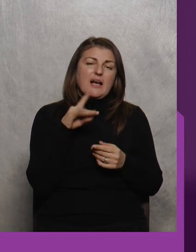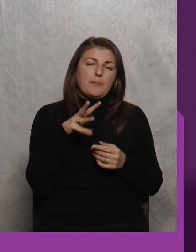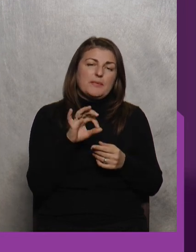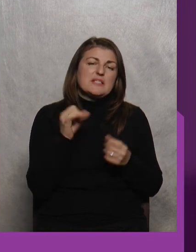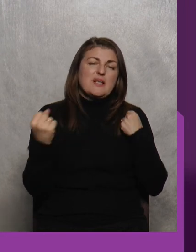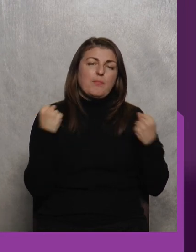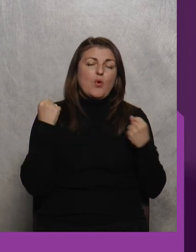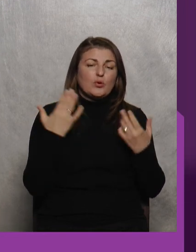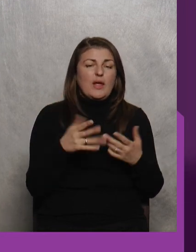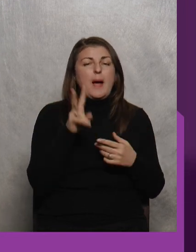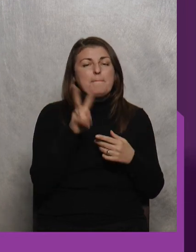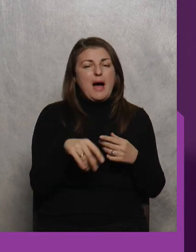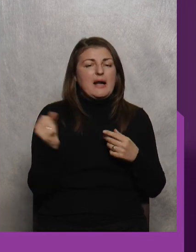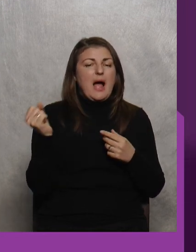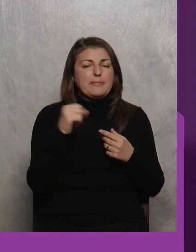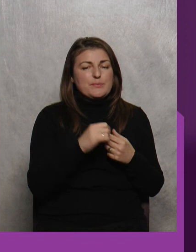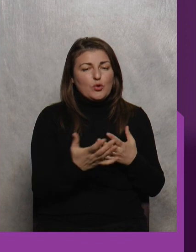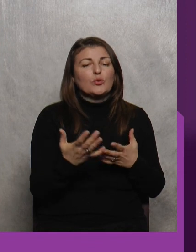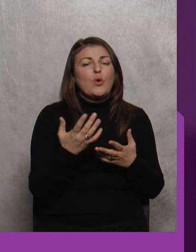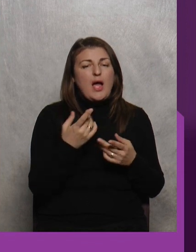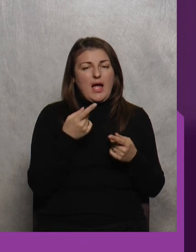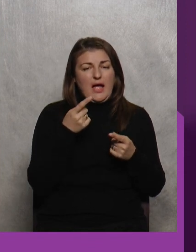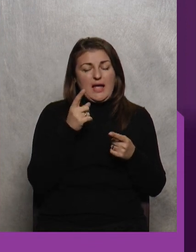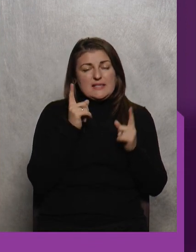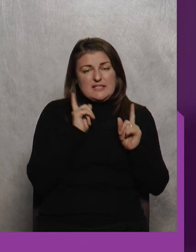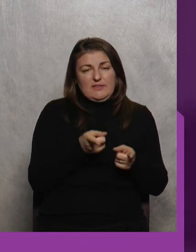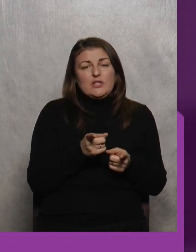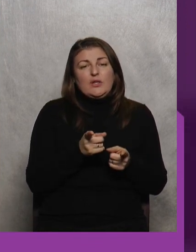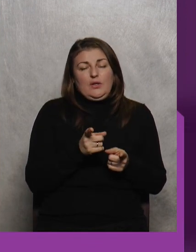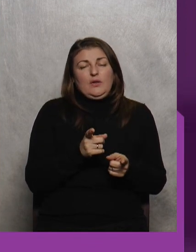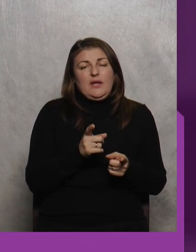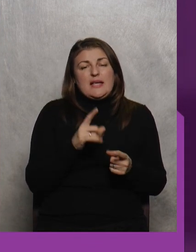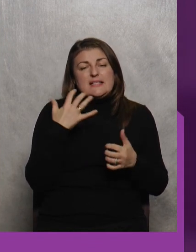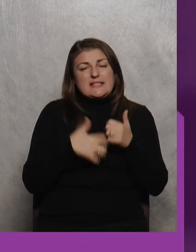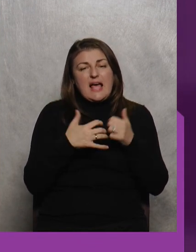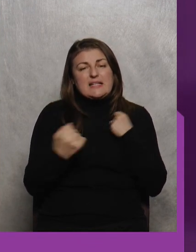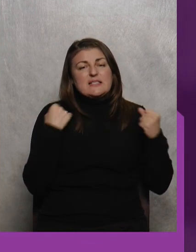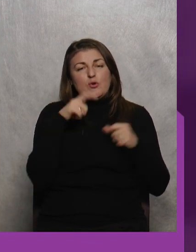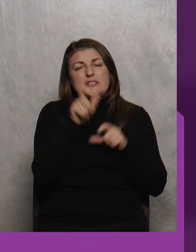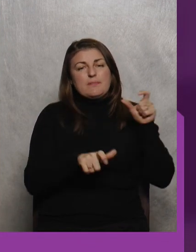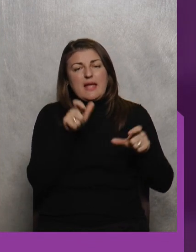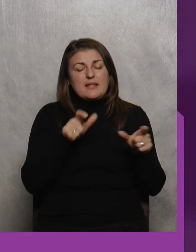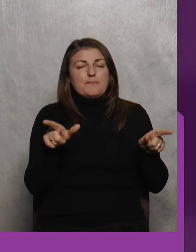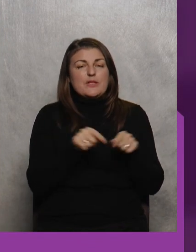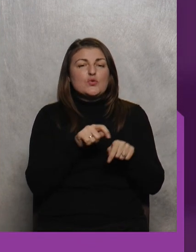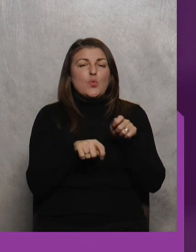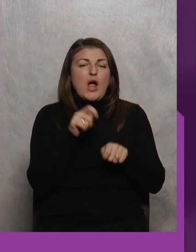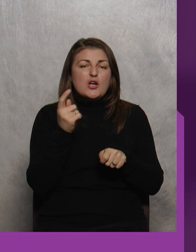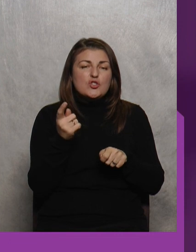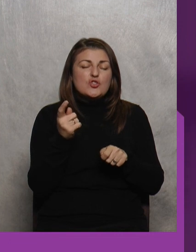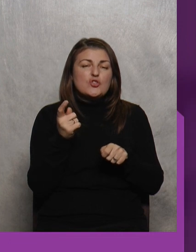армспорту. Пара армспорту, звісно, для, серед спортсменів з